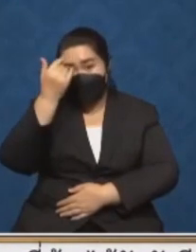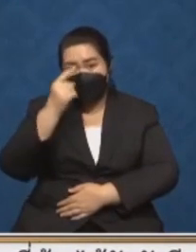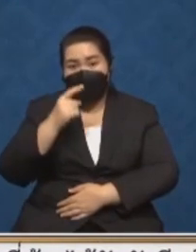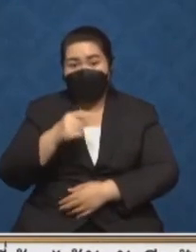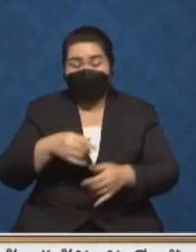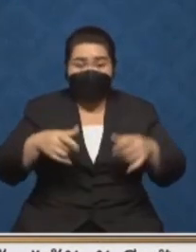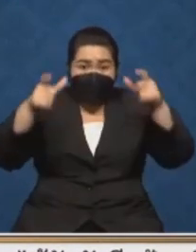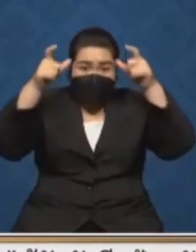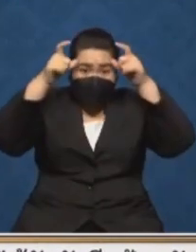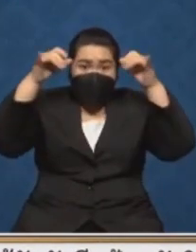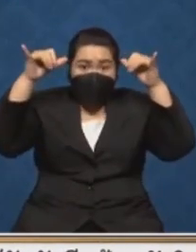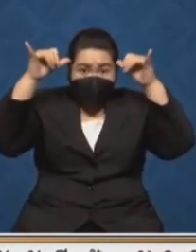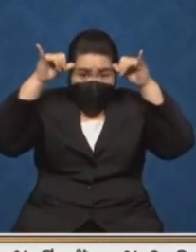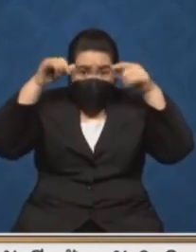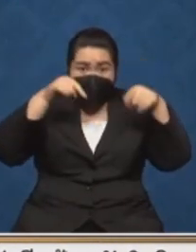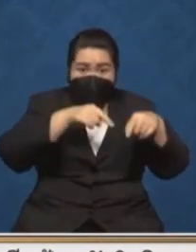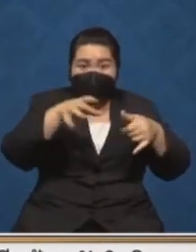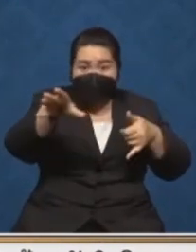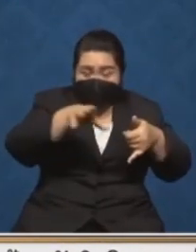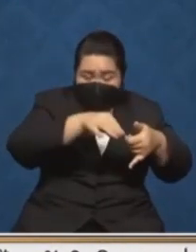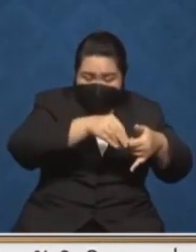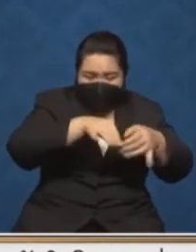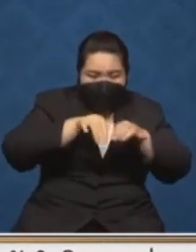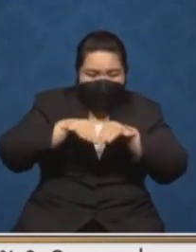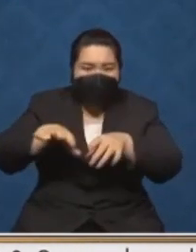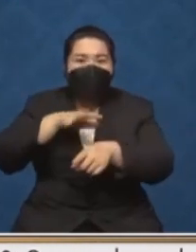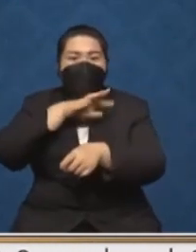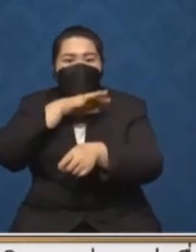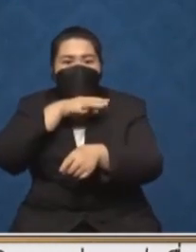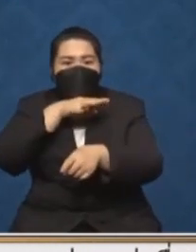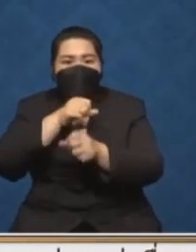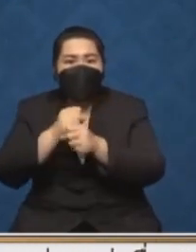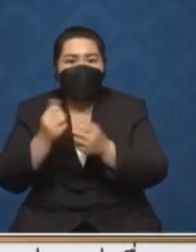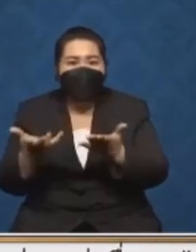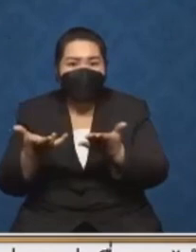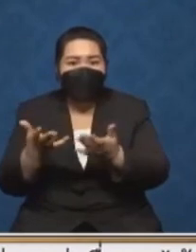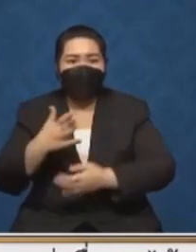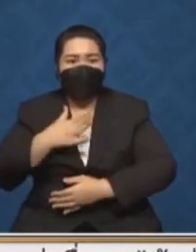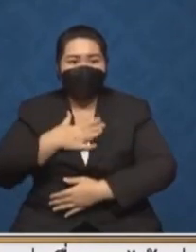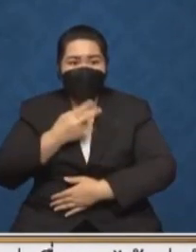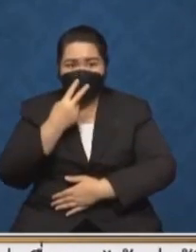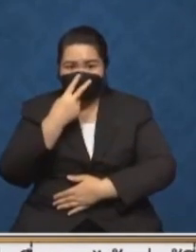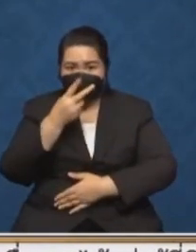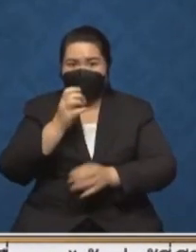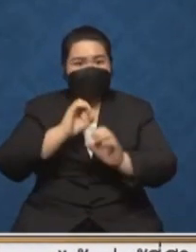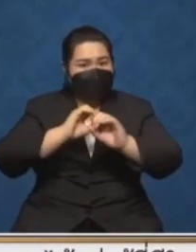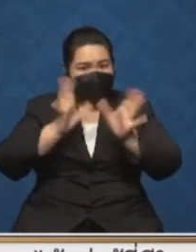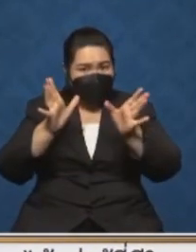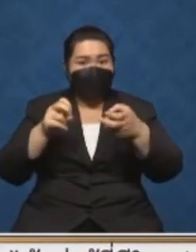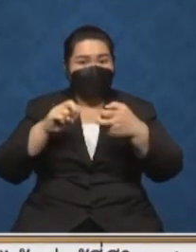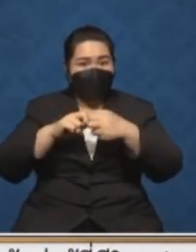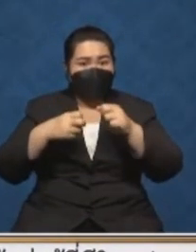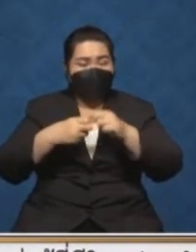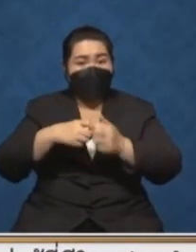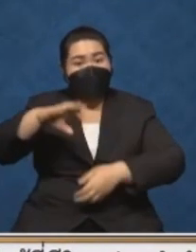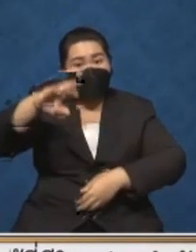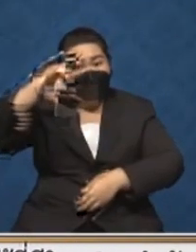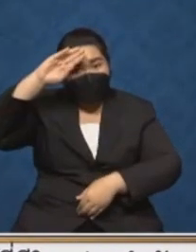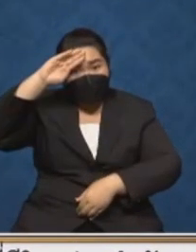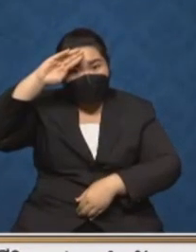ซึ่งพี่น้องลูกหลานประชาชนใเขตเลืตงผม เห็ชัดเจน ที่เรียกวาโลก